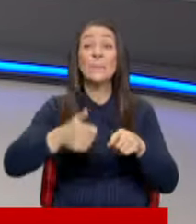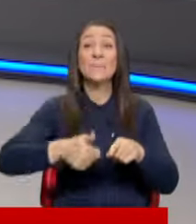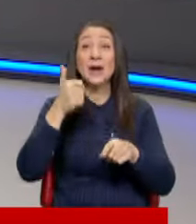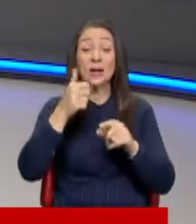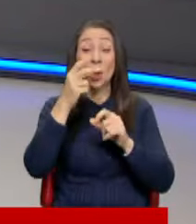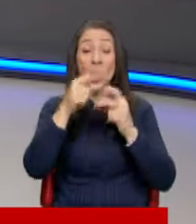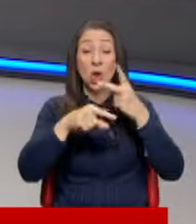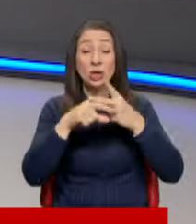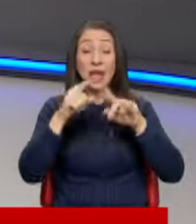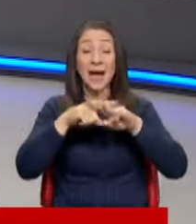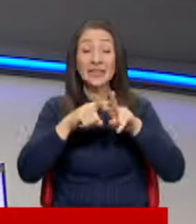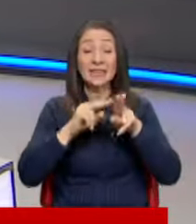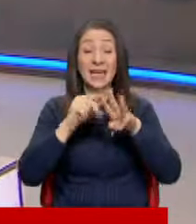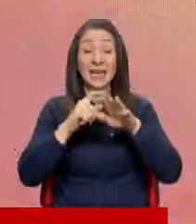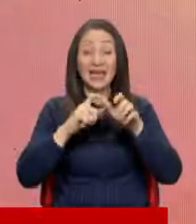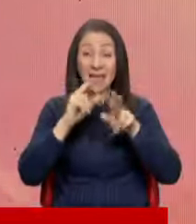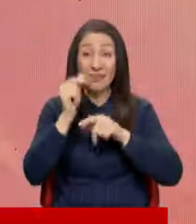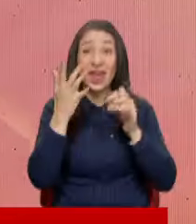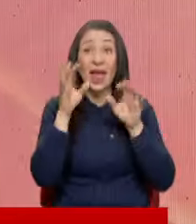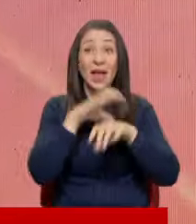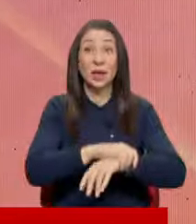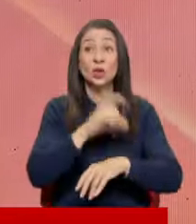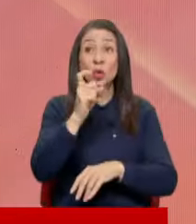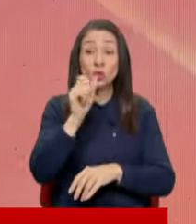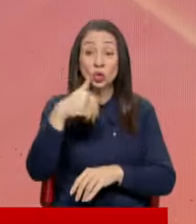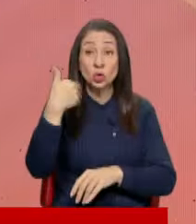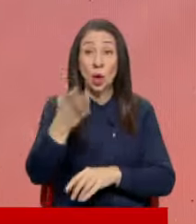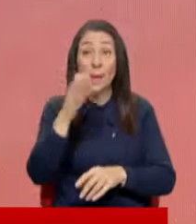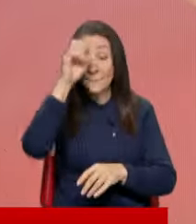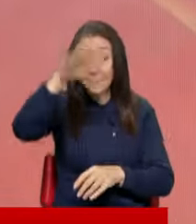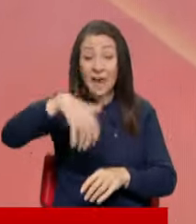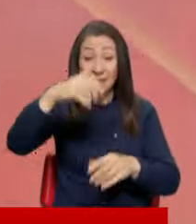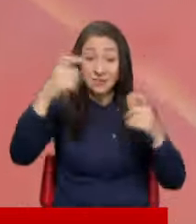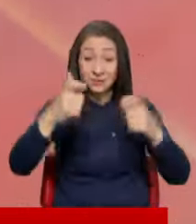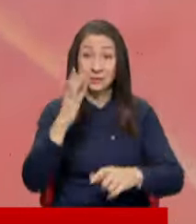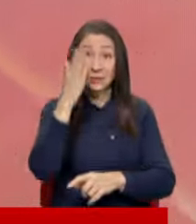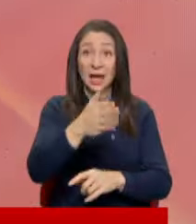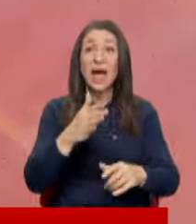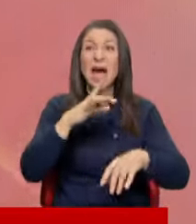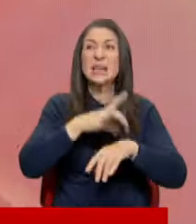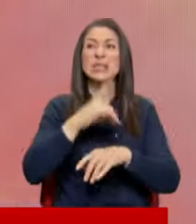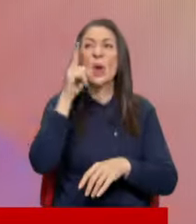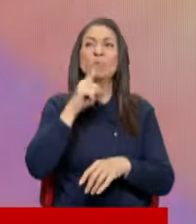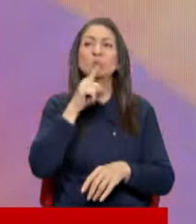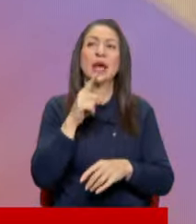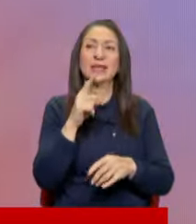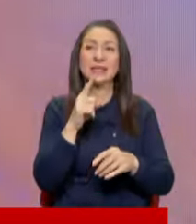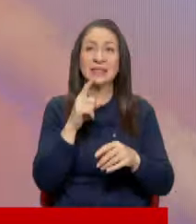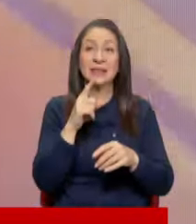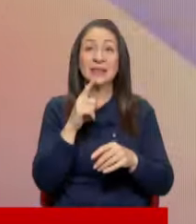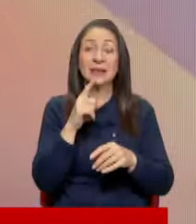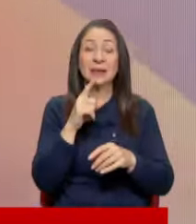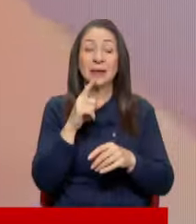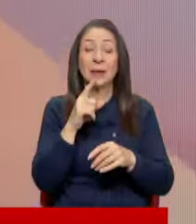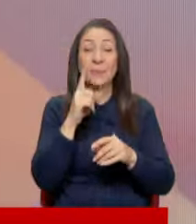özhaseki fena yakalandı yani 9 gün sonra maden sahasına gitti rahatsızlığı sebebiyle geçirmesi gereken